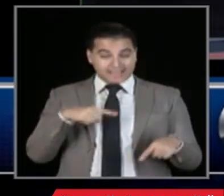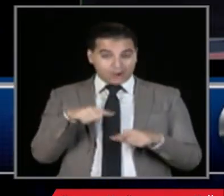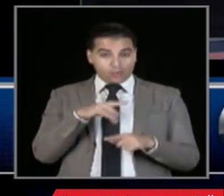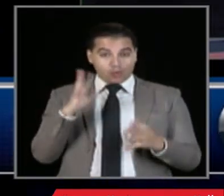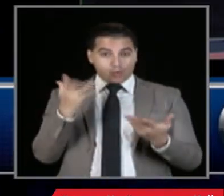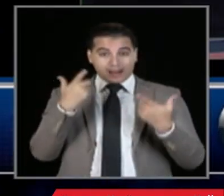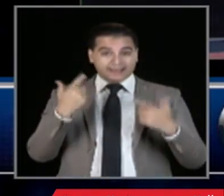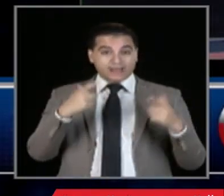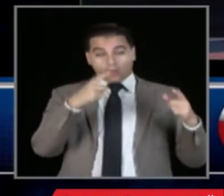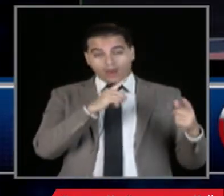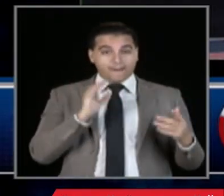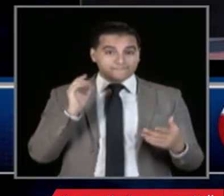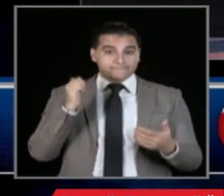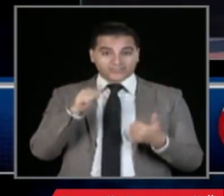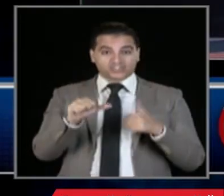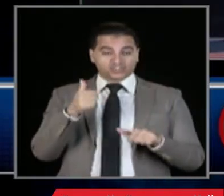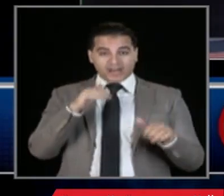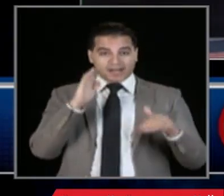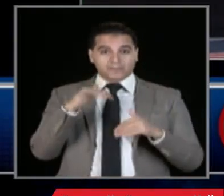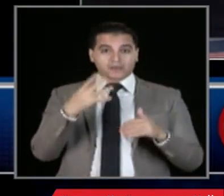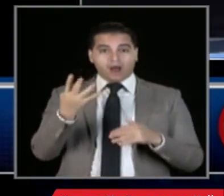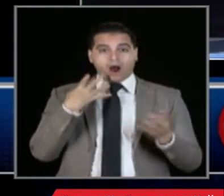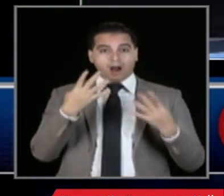دولة بتشارك بأربع طلاب.